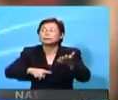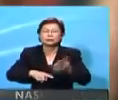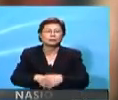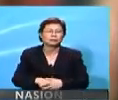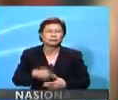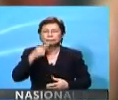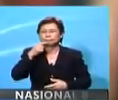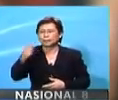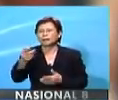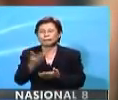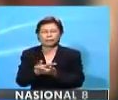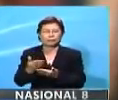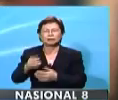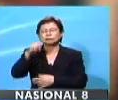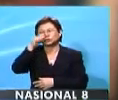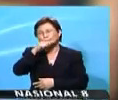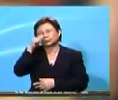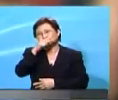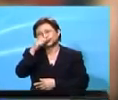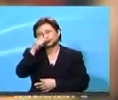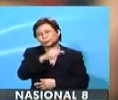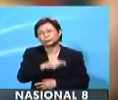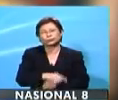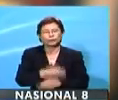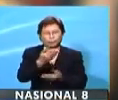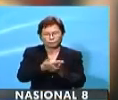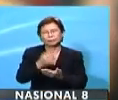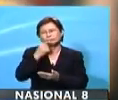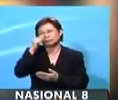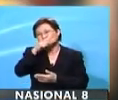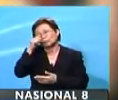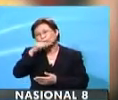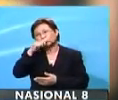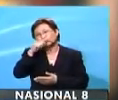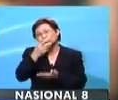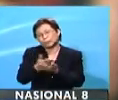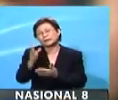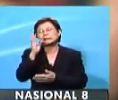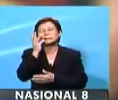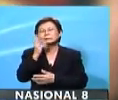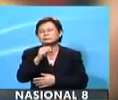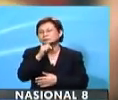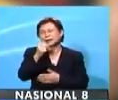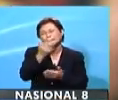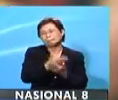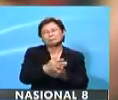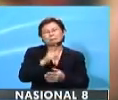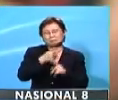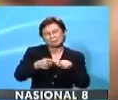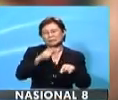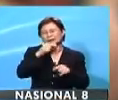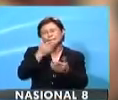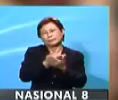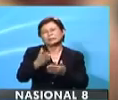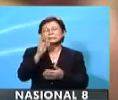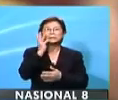Minta mak lah. Terpaksa bohong atau beli nasi. Nak beli nasi? Tapi tak beli nasi. Lepas tu lapar makan